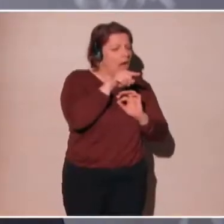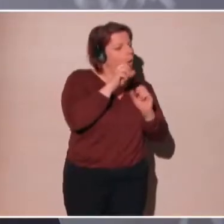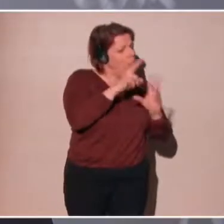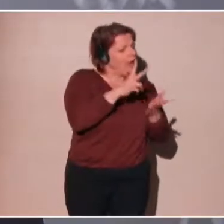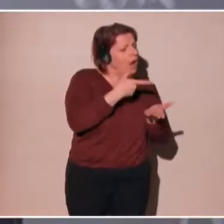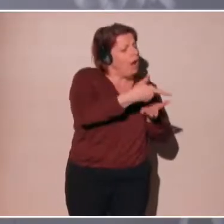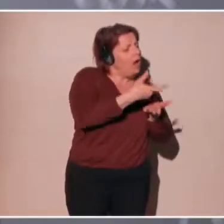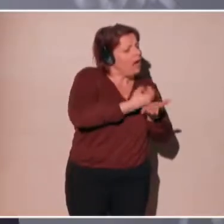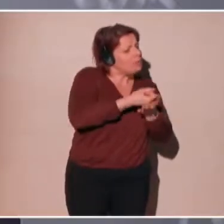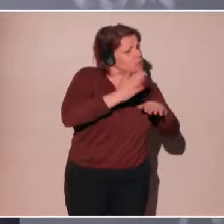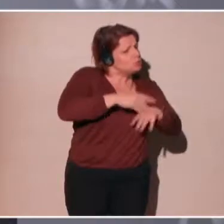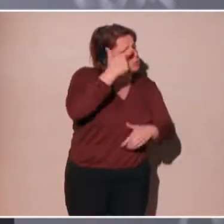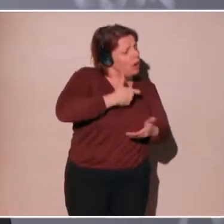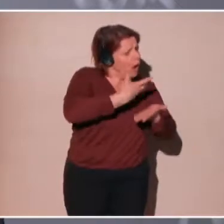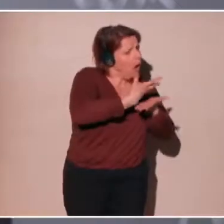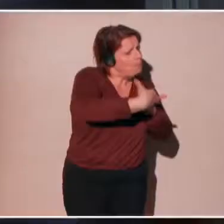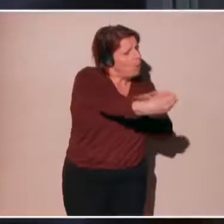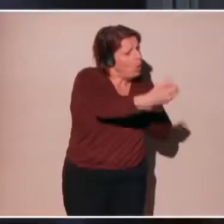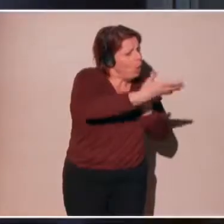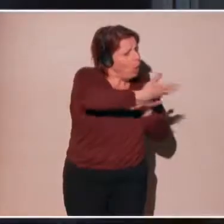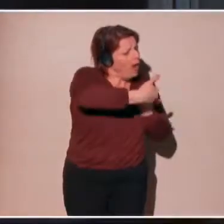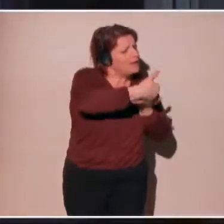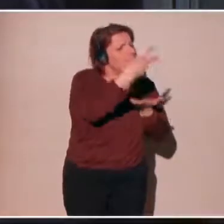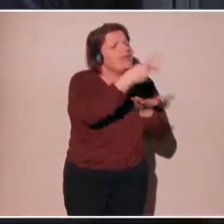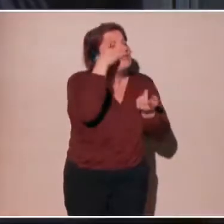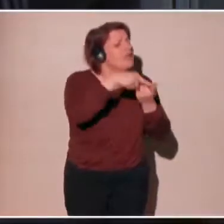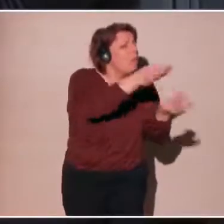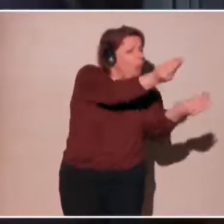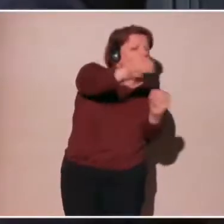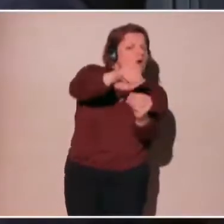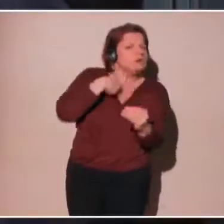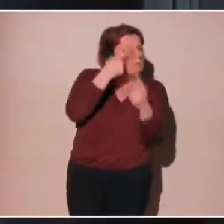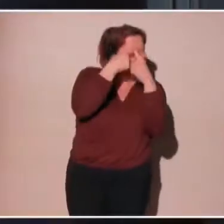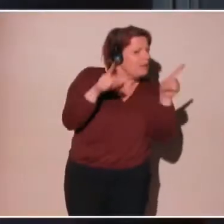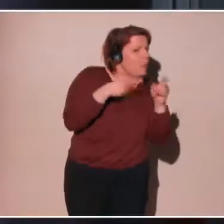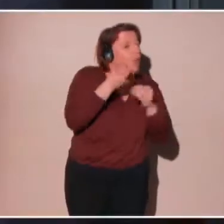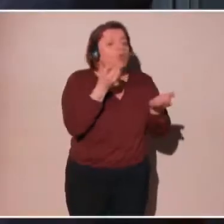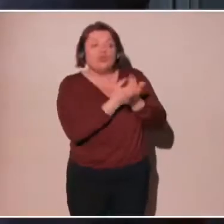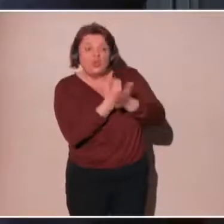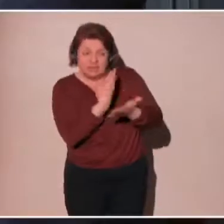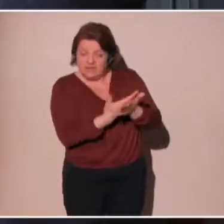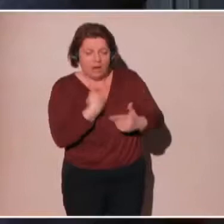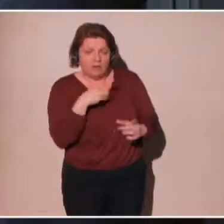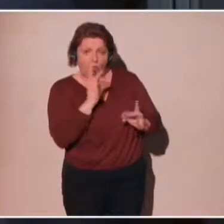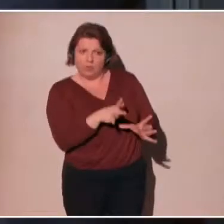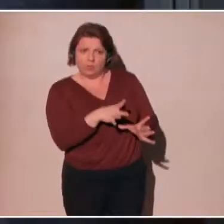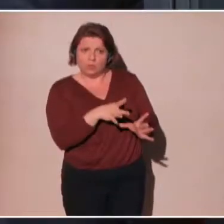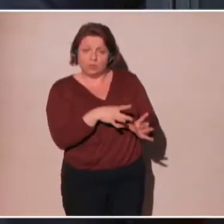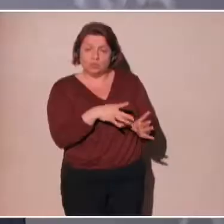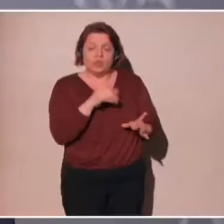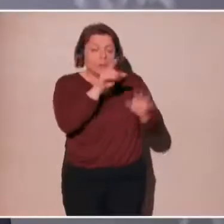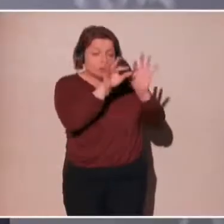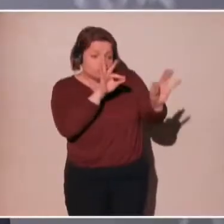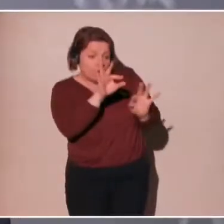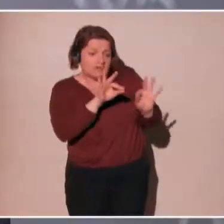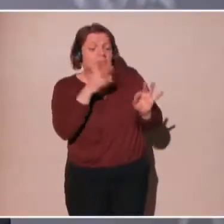tu collectes, mais je ne suis pas d'accord sur la partie de revente. » Ou ce type de données, moi, je n'ai pas envie que ça arrive. « Ah bah si c'est ça, je ne souhaite pas. » Mais on ne pourra pas vous